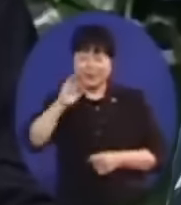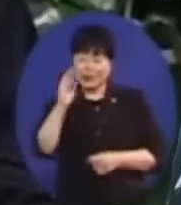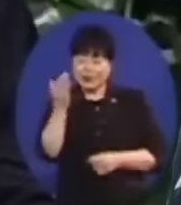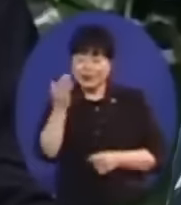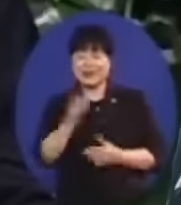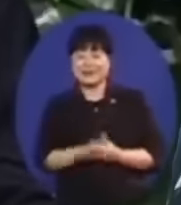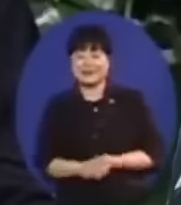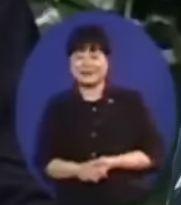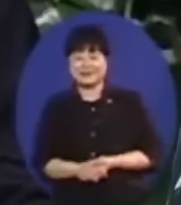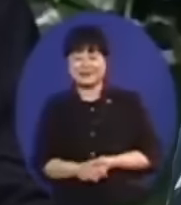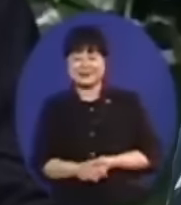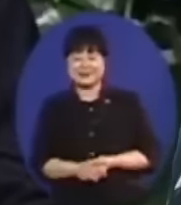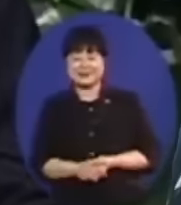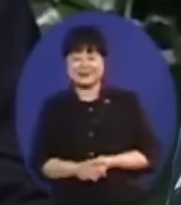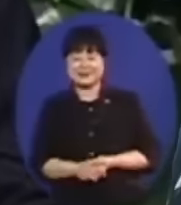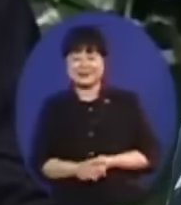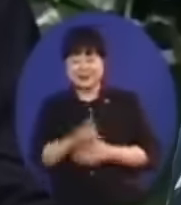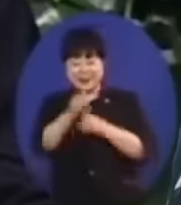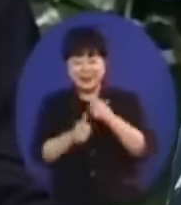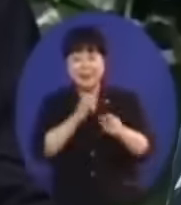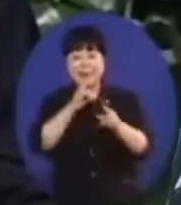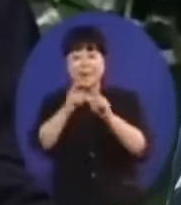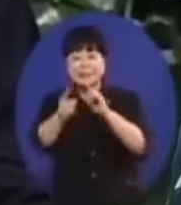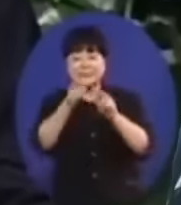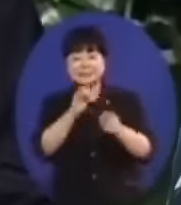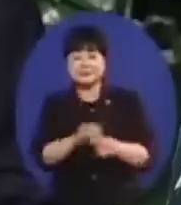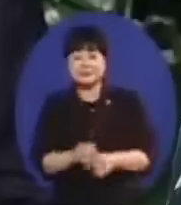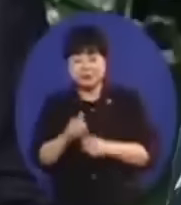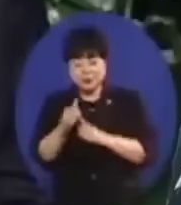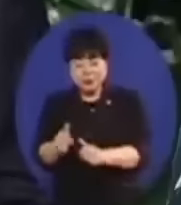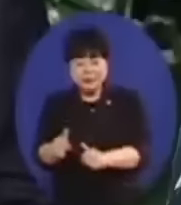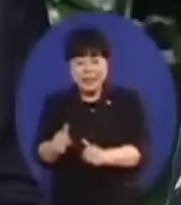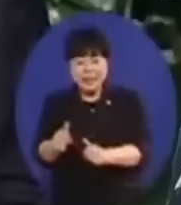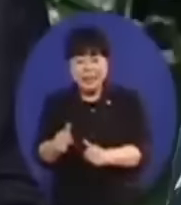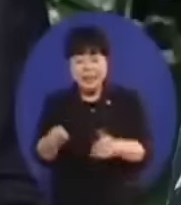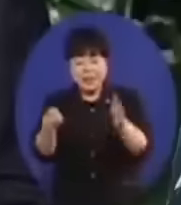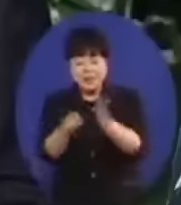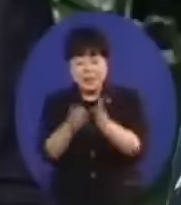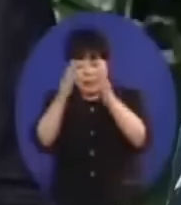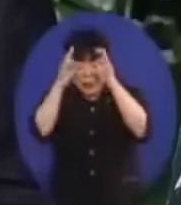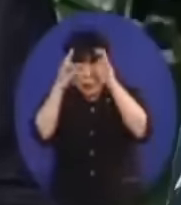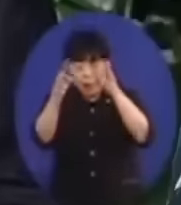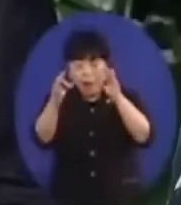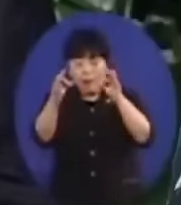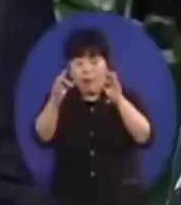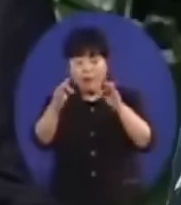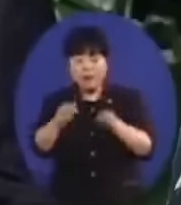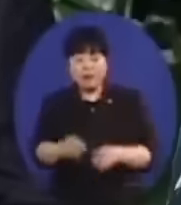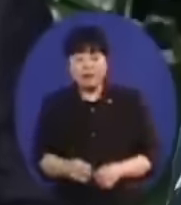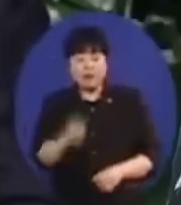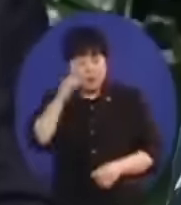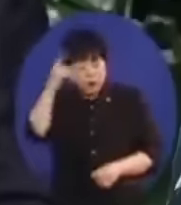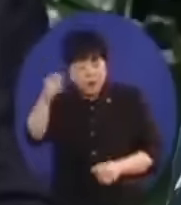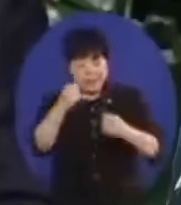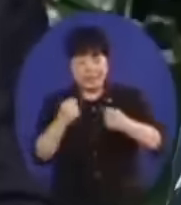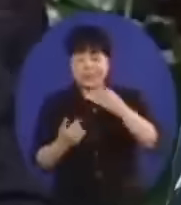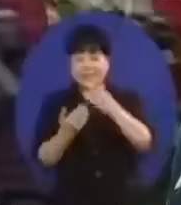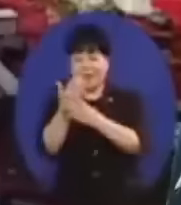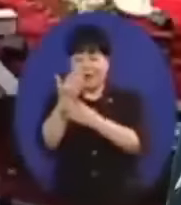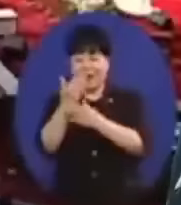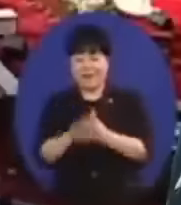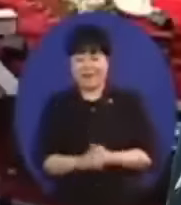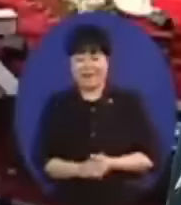것입니다. 더구나 하나님의 말씀을 쫓아서 우리가 믿고 바라보면 얼마나 위대한 힘이